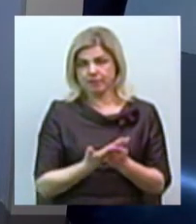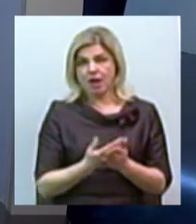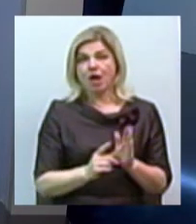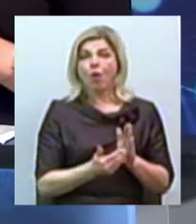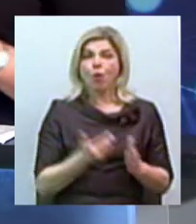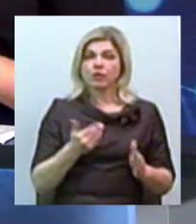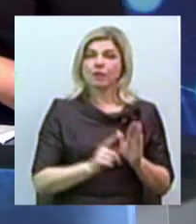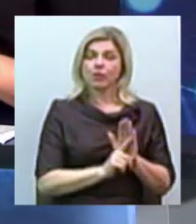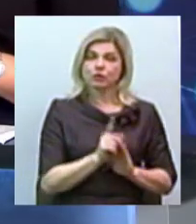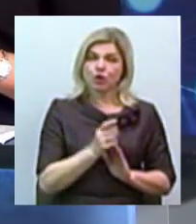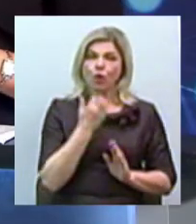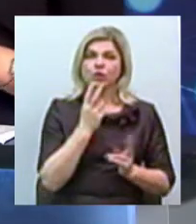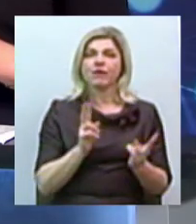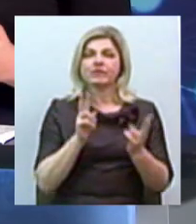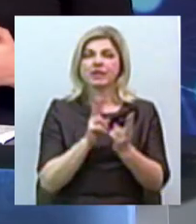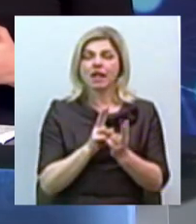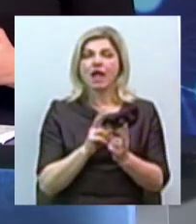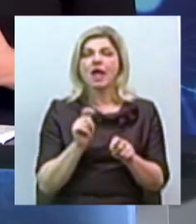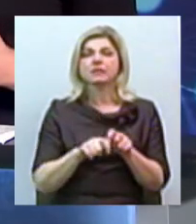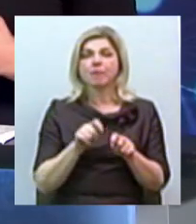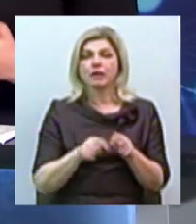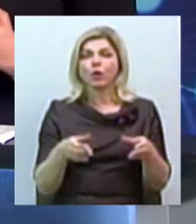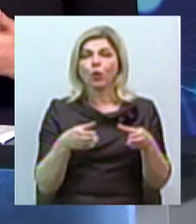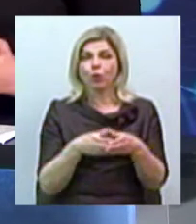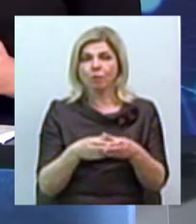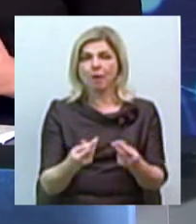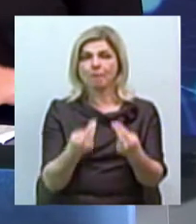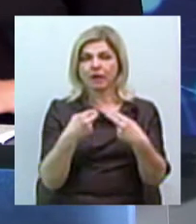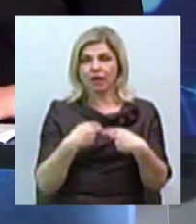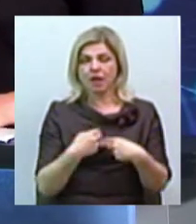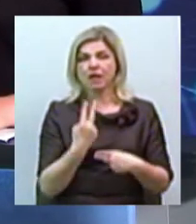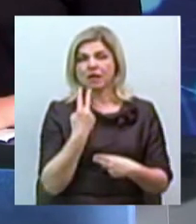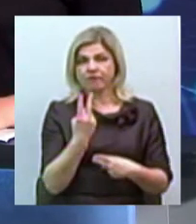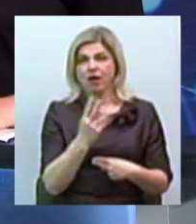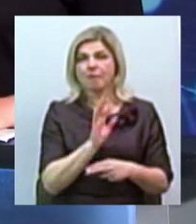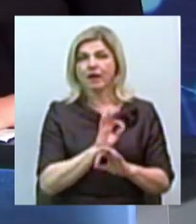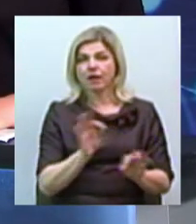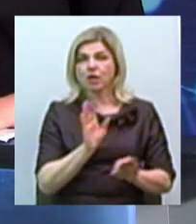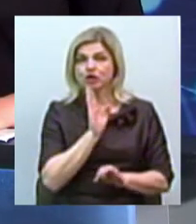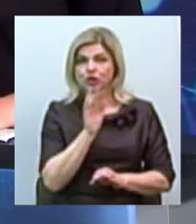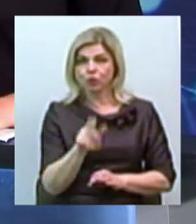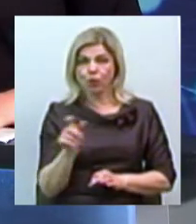ми зустрілися з експертною групою, яка приїхала до мене в складі двох прекрасних жінок,